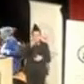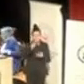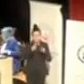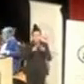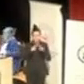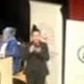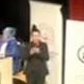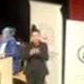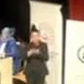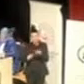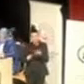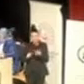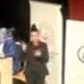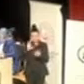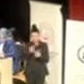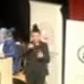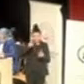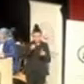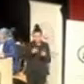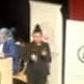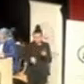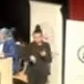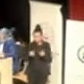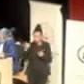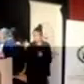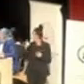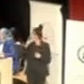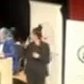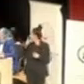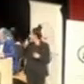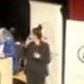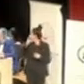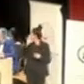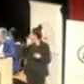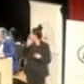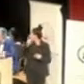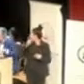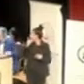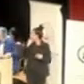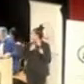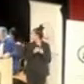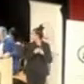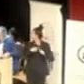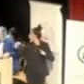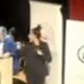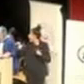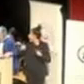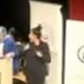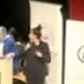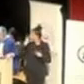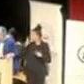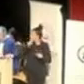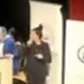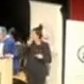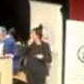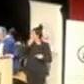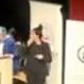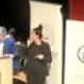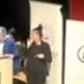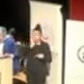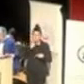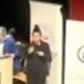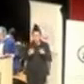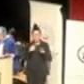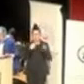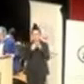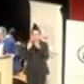Makaleler Bibliografyası 1952 yılından beri süreli yayınlardan seçilerek tıran arkaya yayınlanmakta olup 2009'dan itibaren dijital ortamda hizmete